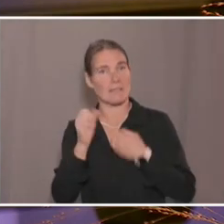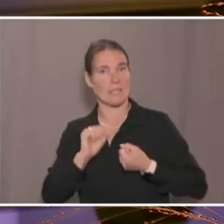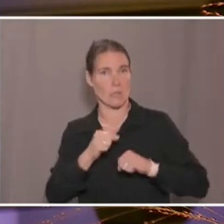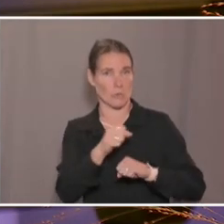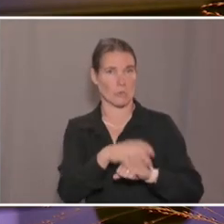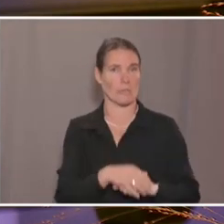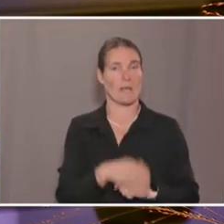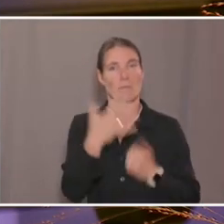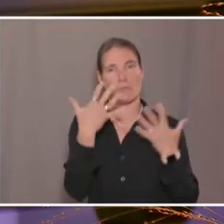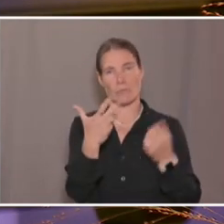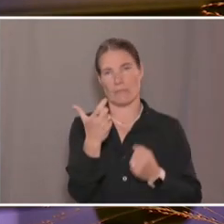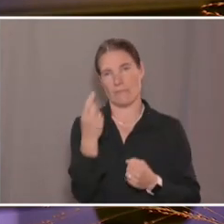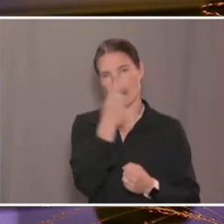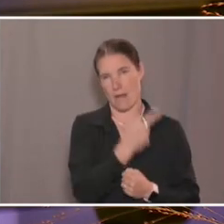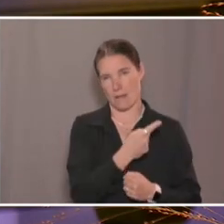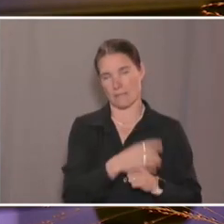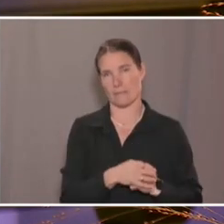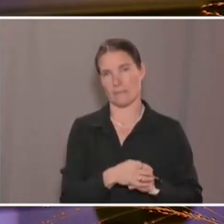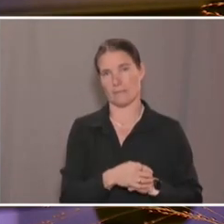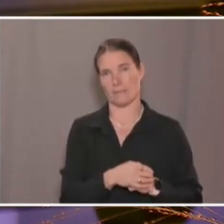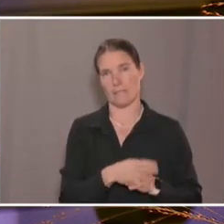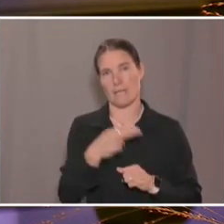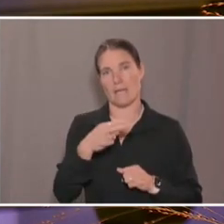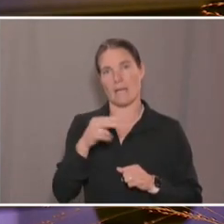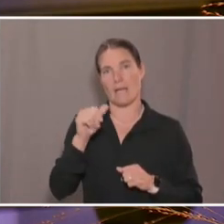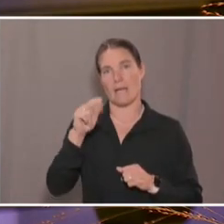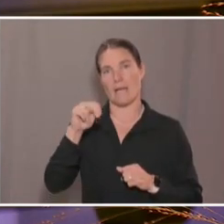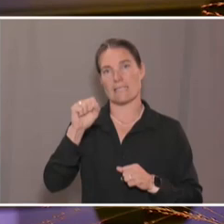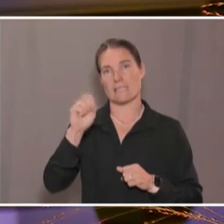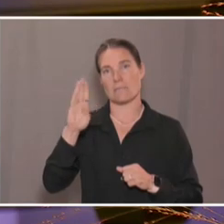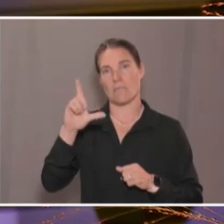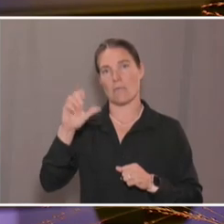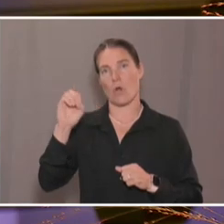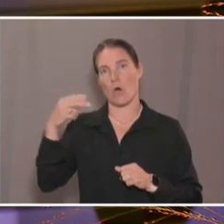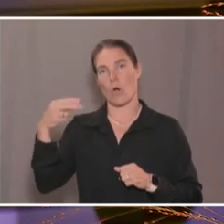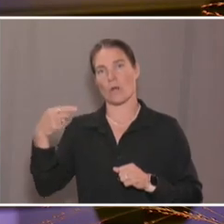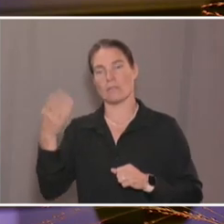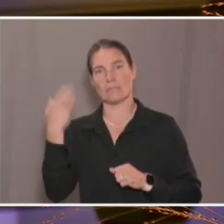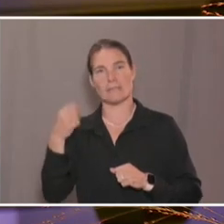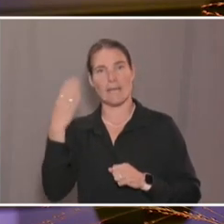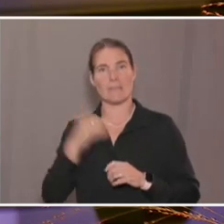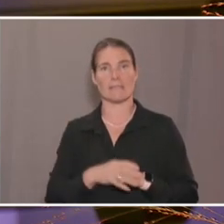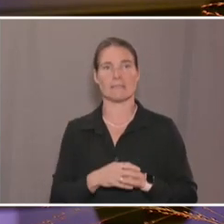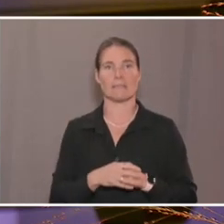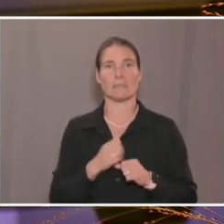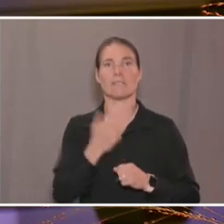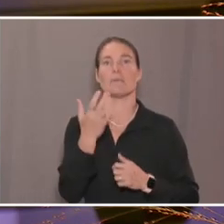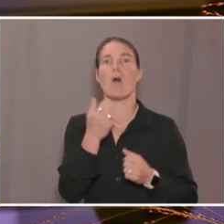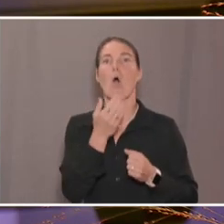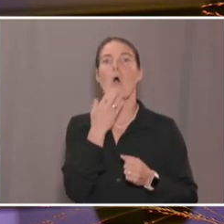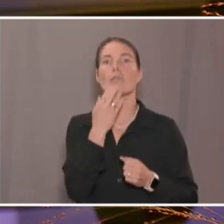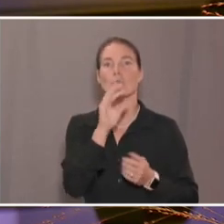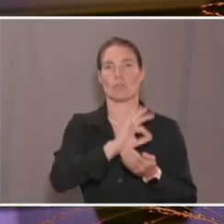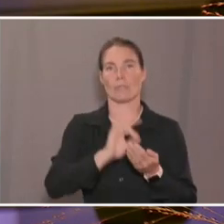Mit 75 hat Ernst Bloch den letzten Band seines Monumentalwerkes »Das Prinzip Hoffnung«